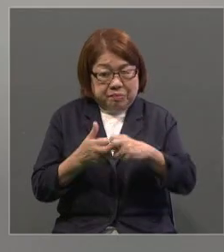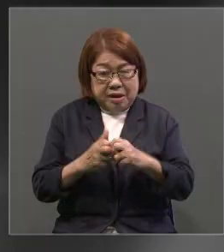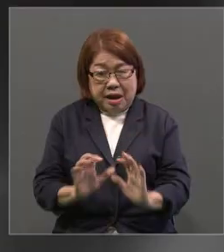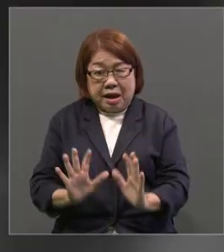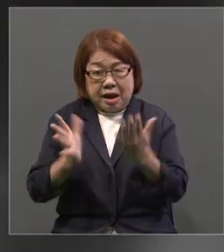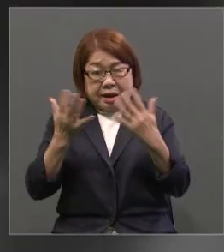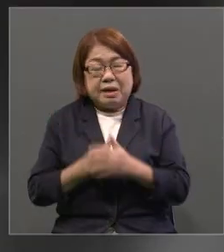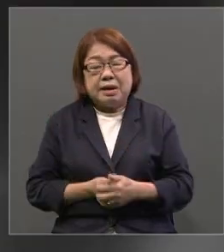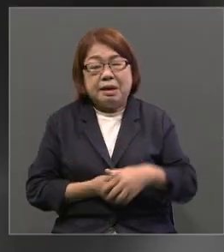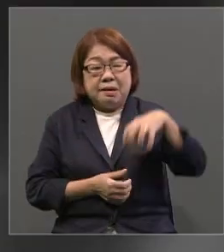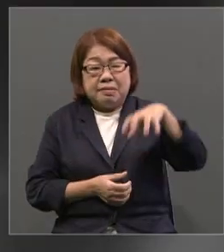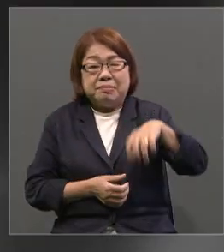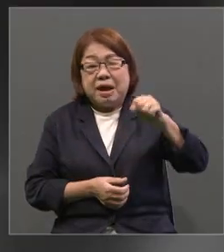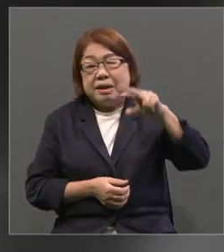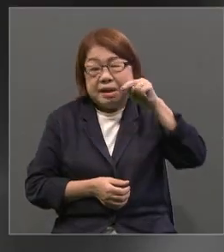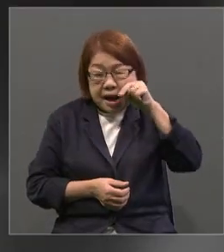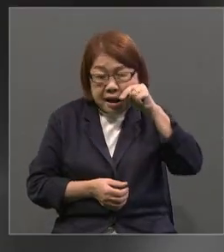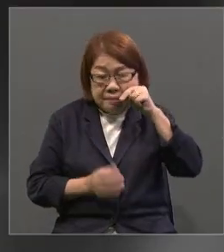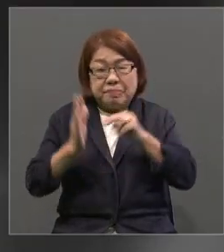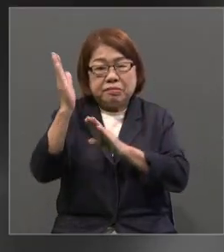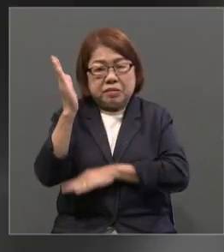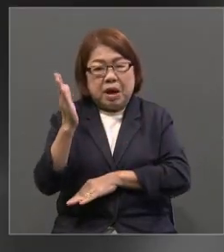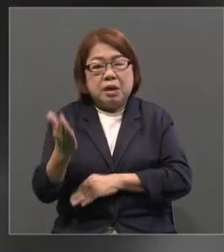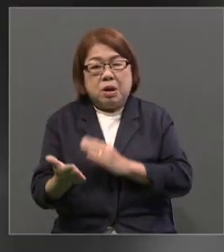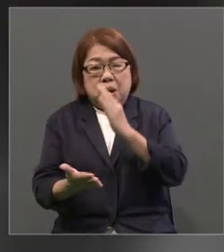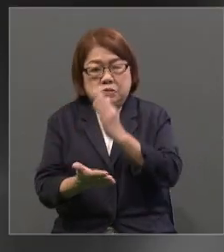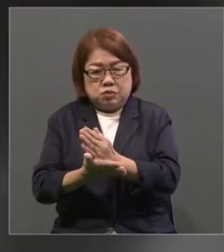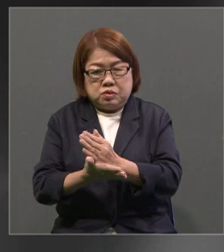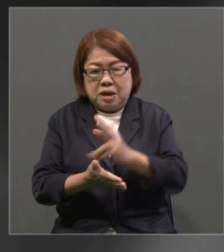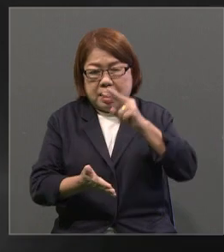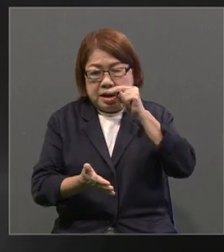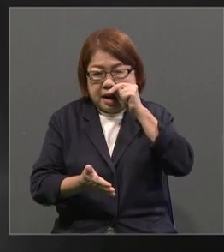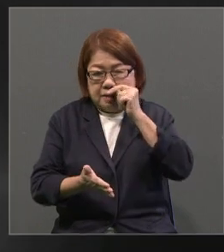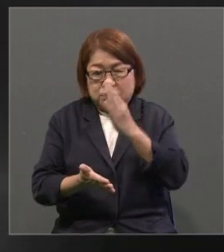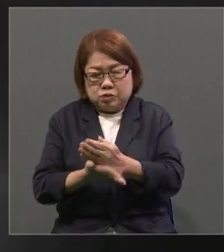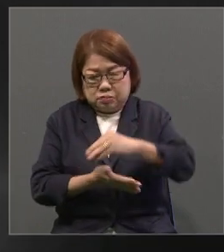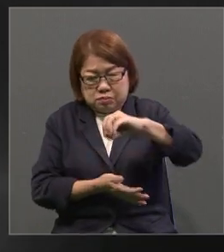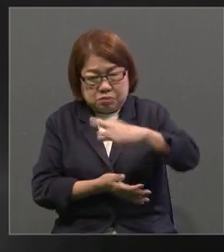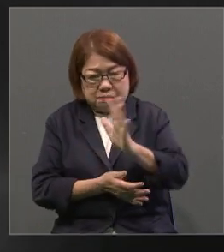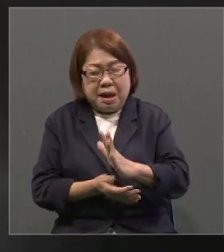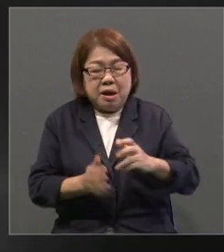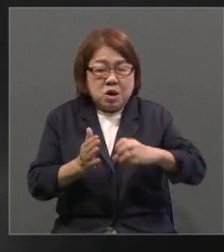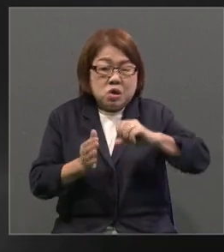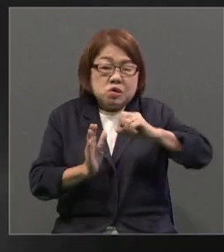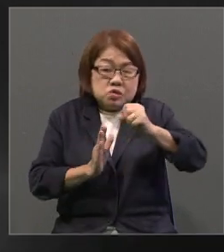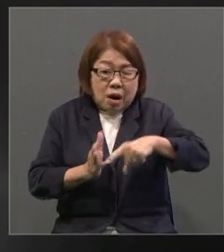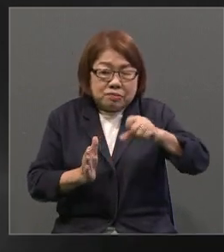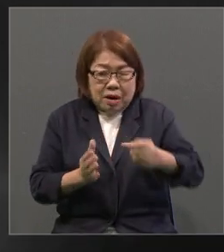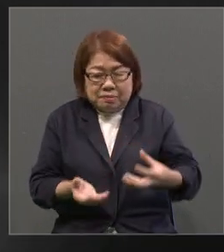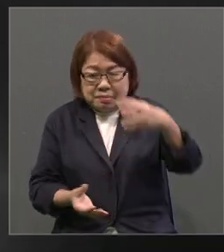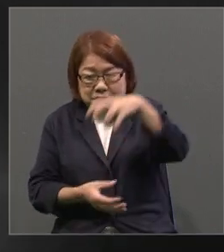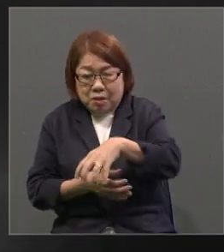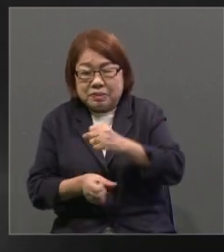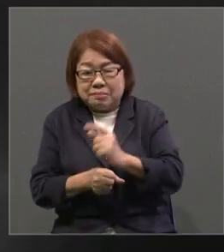ทางการประปาส่วนภูมิภาคเขาจำเป็นจะต้องงดจ่ายน้ำไปที่บริเวณนั้นๆเพื่อทำการซ่อมแซมก่อนนั่นแปลว่าบ้าน